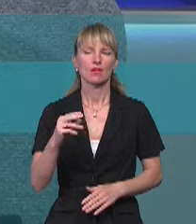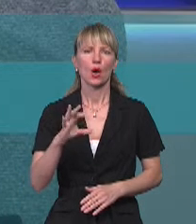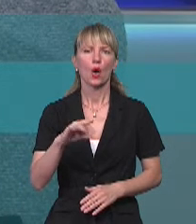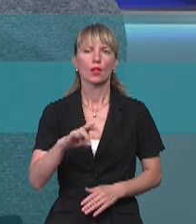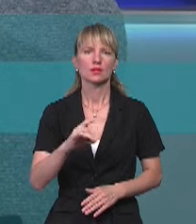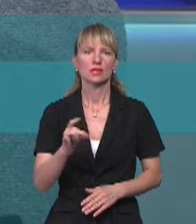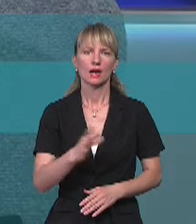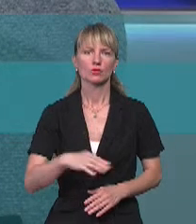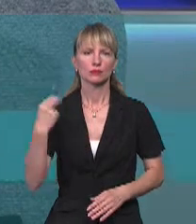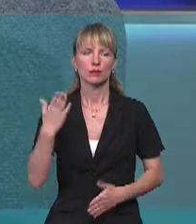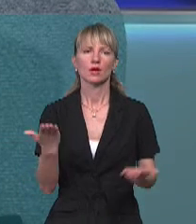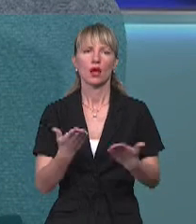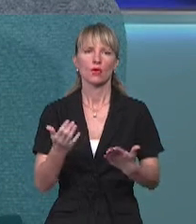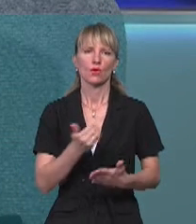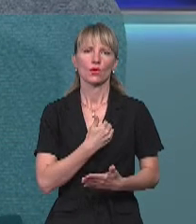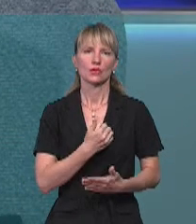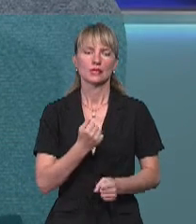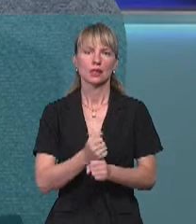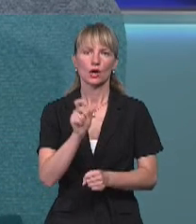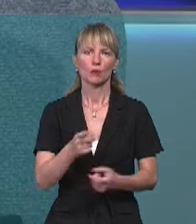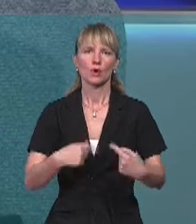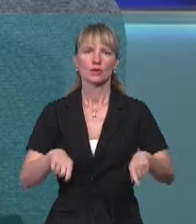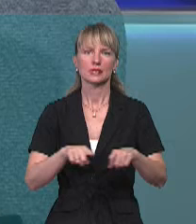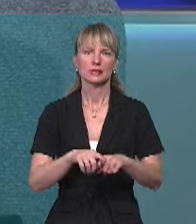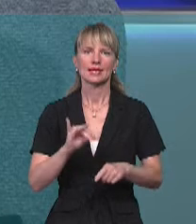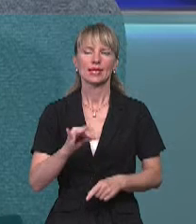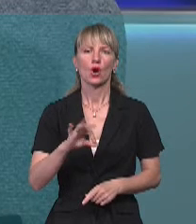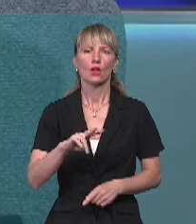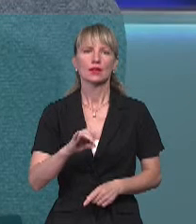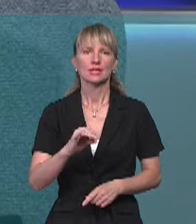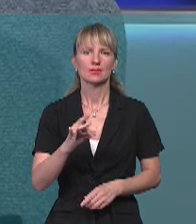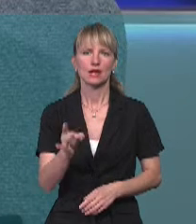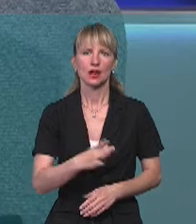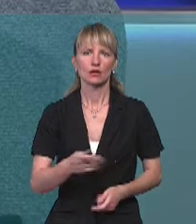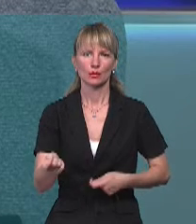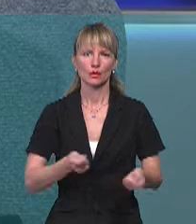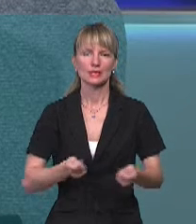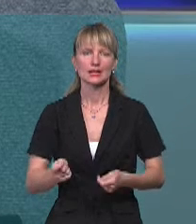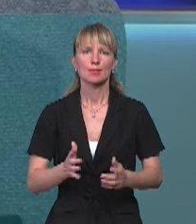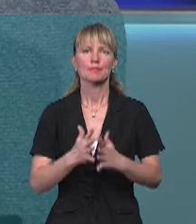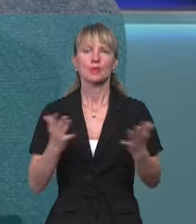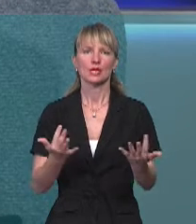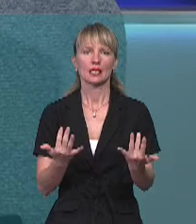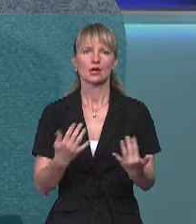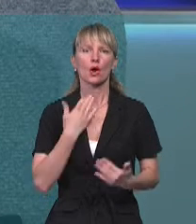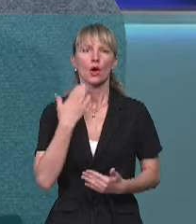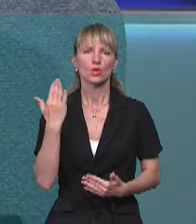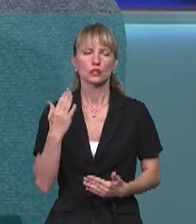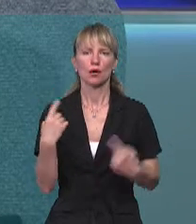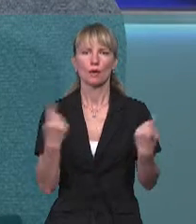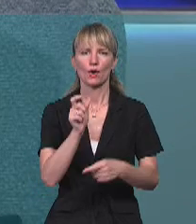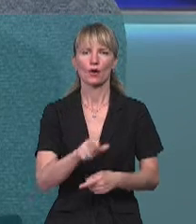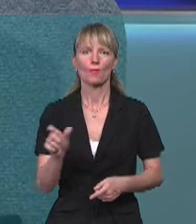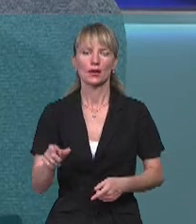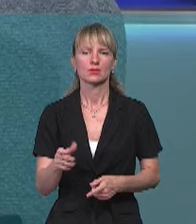яку ініціювали Інститут Республіка громадська організація та Олександрівська районна адміністрація. Найбільшу кількість голосів пересічних